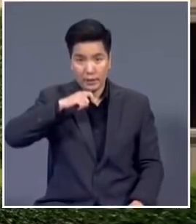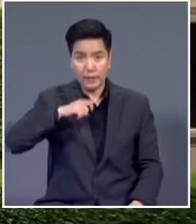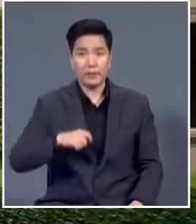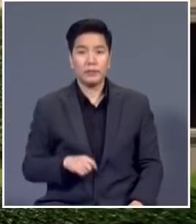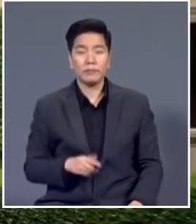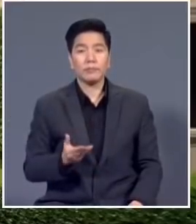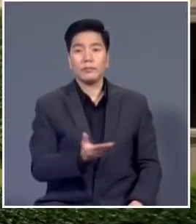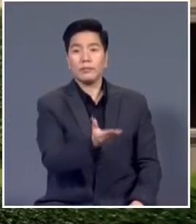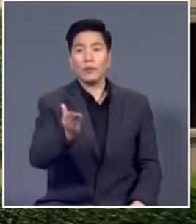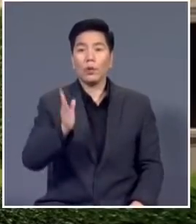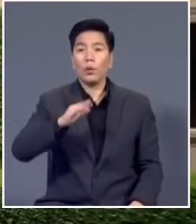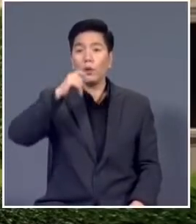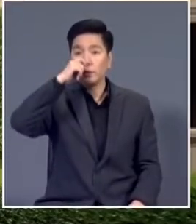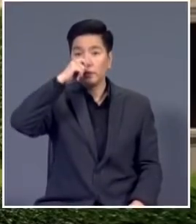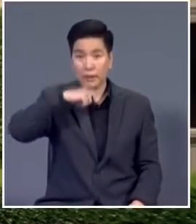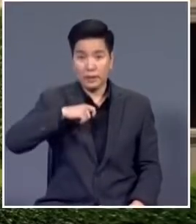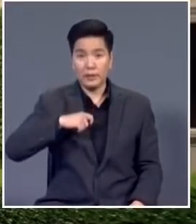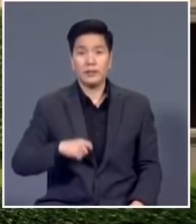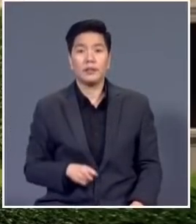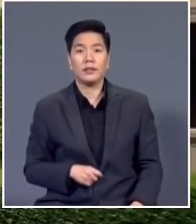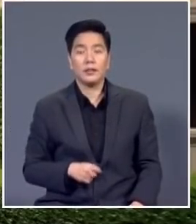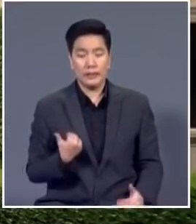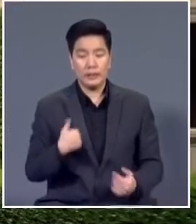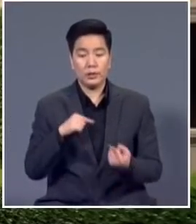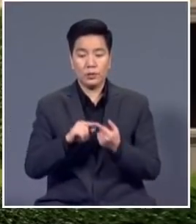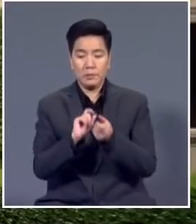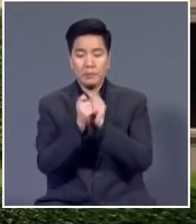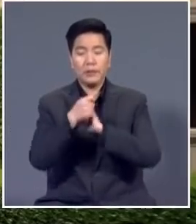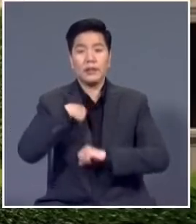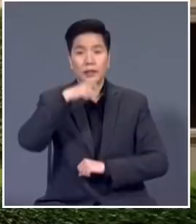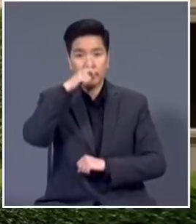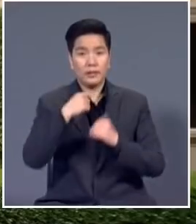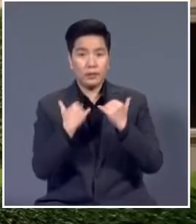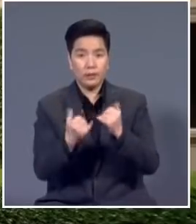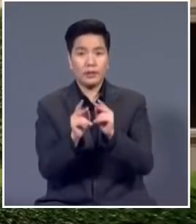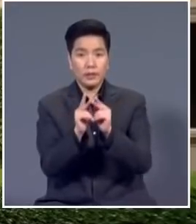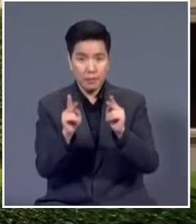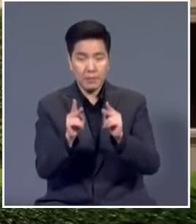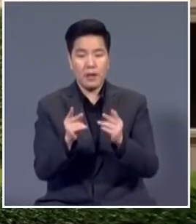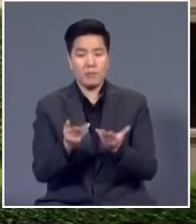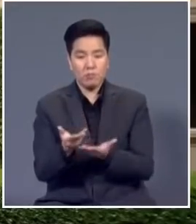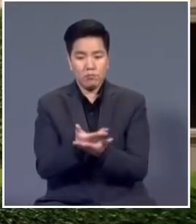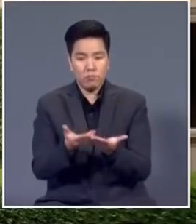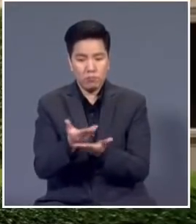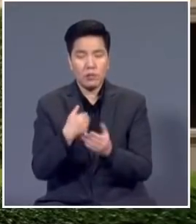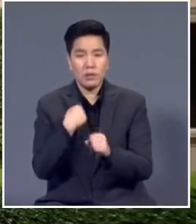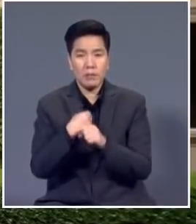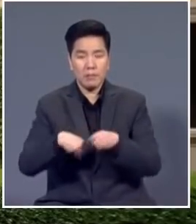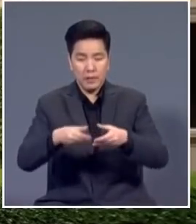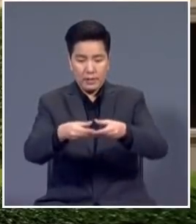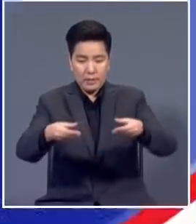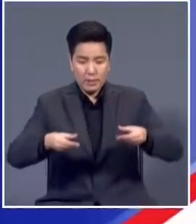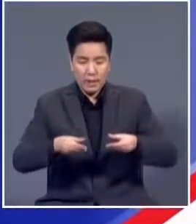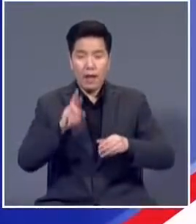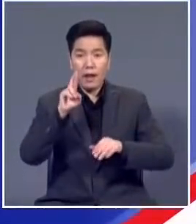พี่น้องประชาชนที่รักครับสำหรับเรื่องการไปรูปประเทศขณะนี้คณะกรรมการปฏิรูปก็ได้จัดทำร่างแผนไปรูปประเ